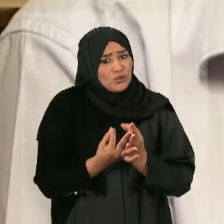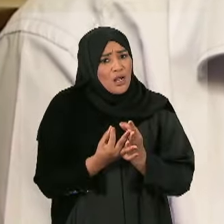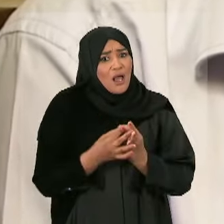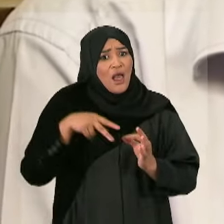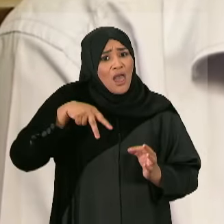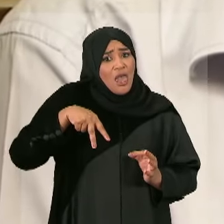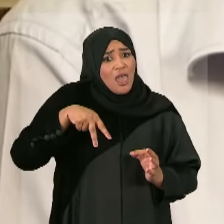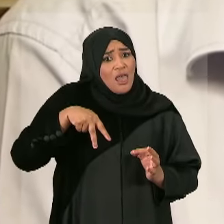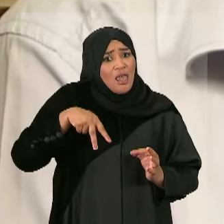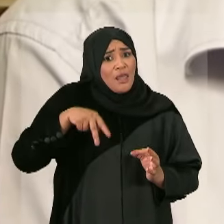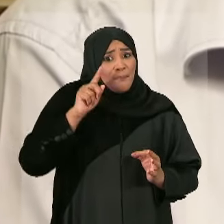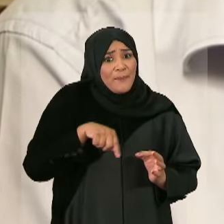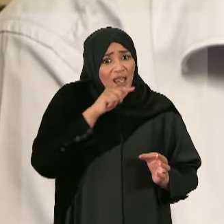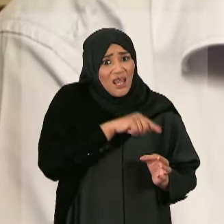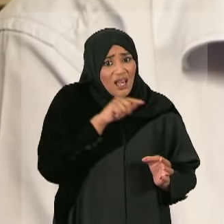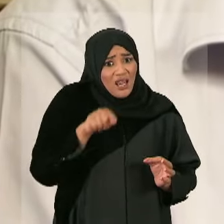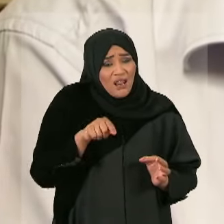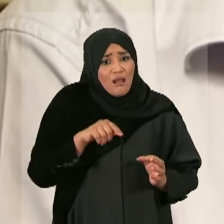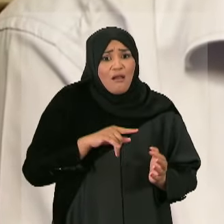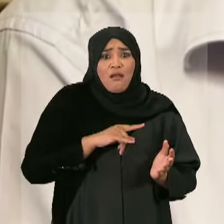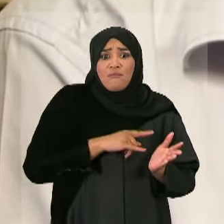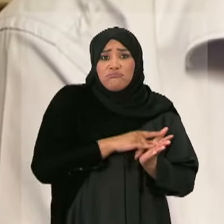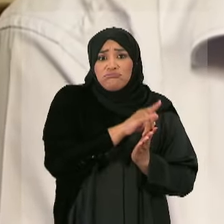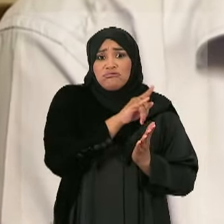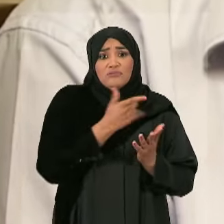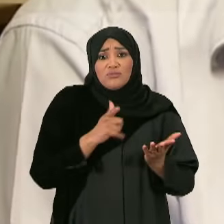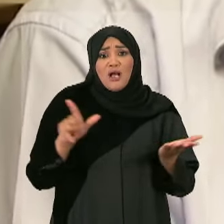80% 90% أكثر من 80%